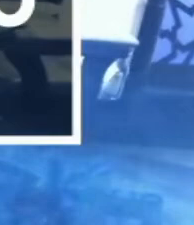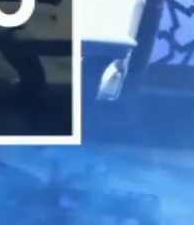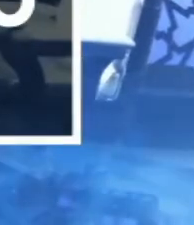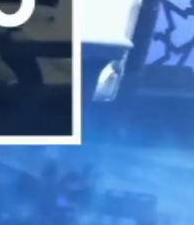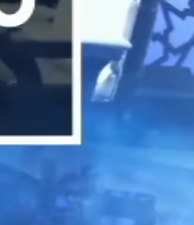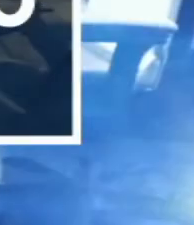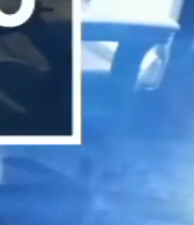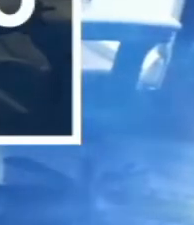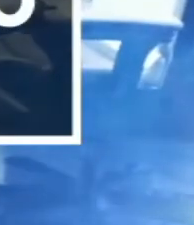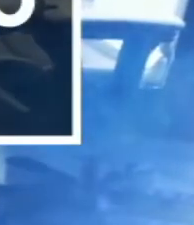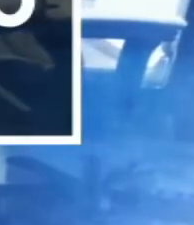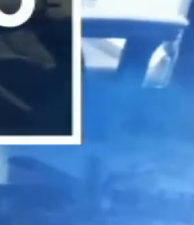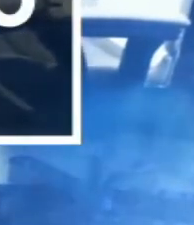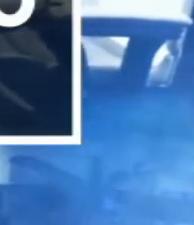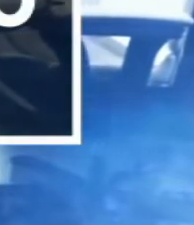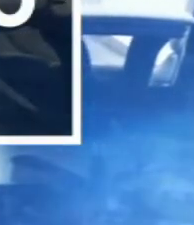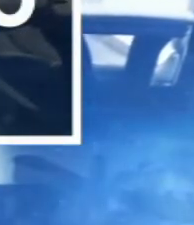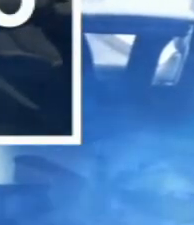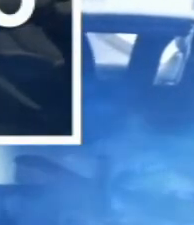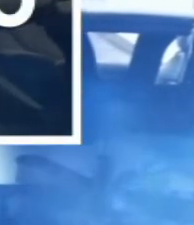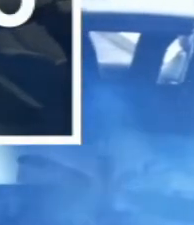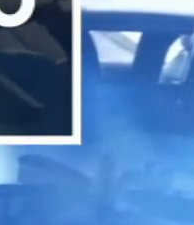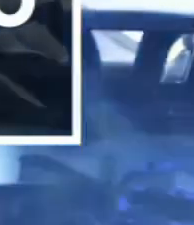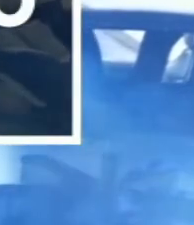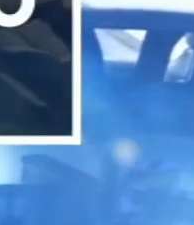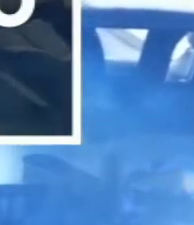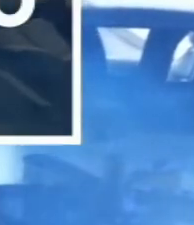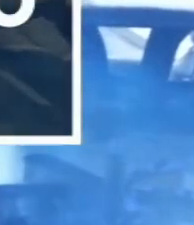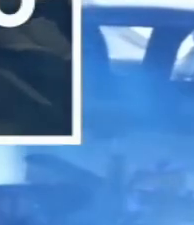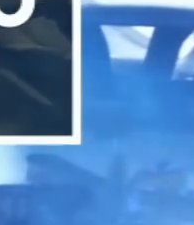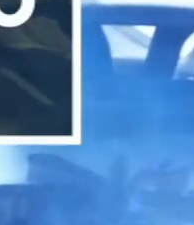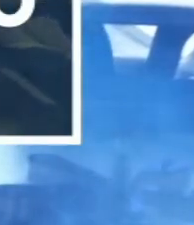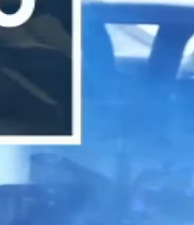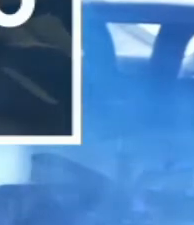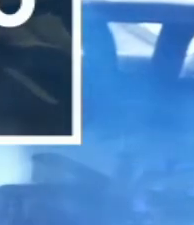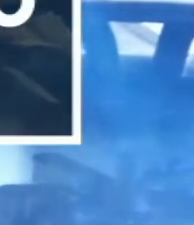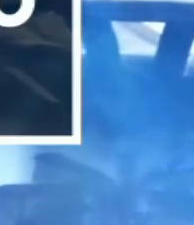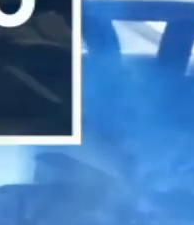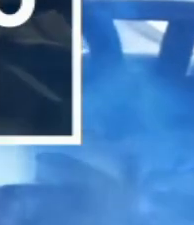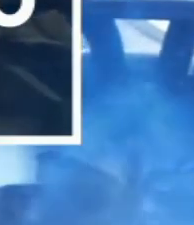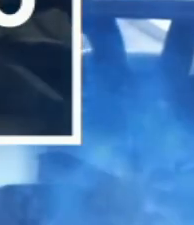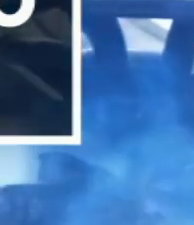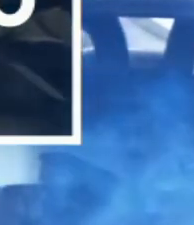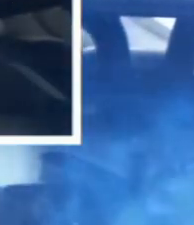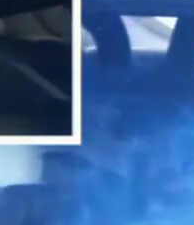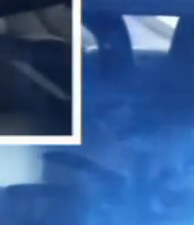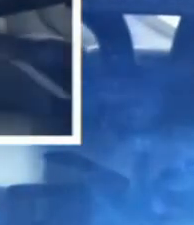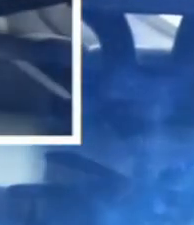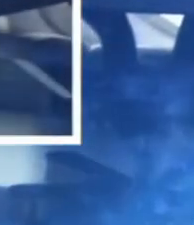نشاورهم ونأخذ من ضياهم إخاء إن أمر الناس